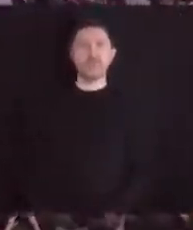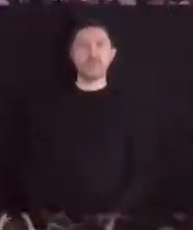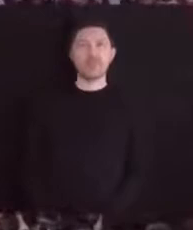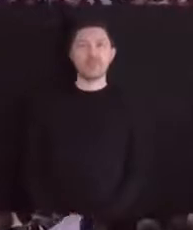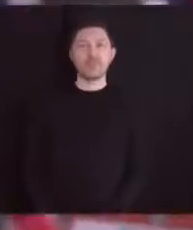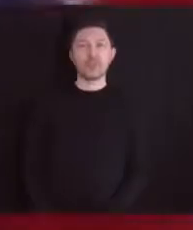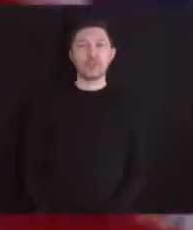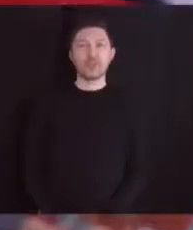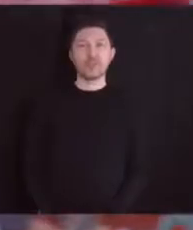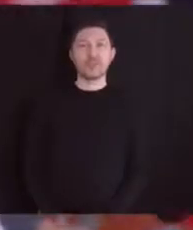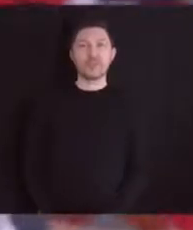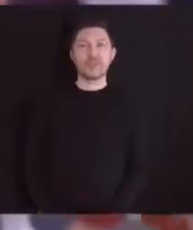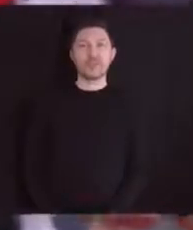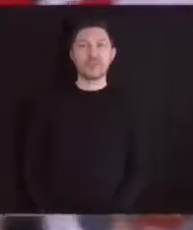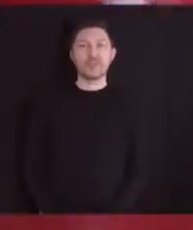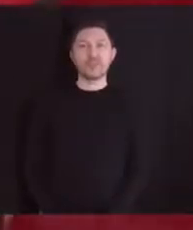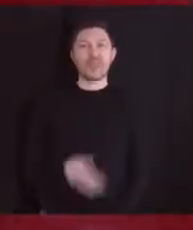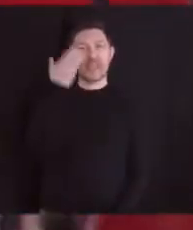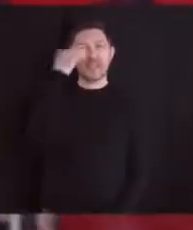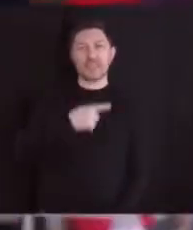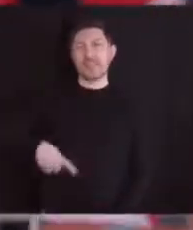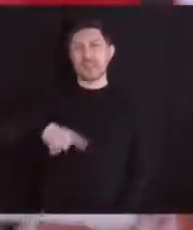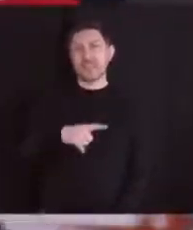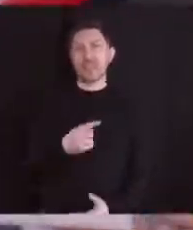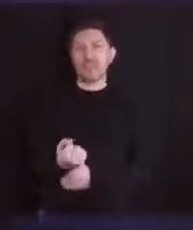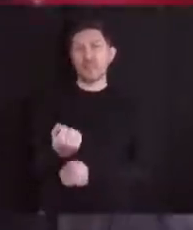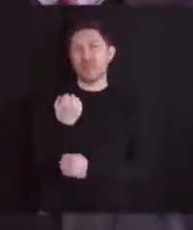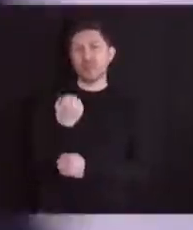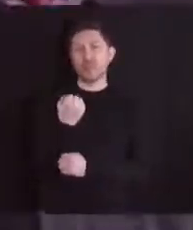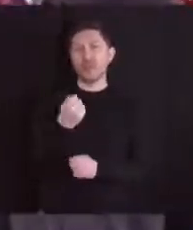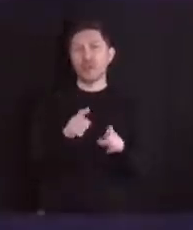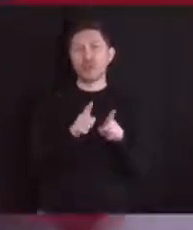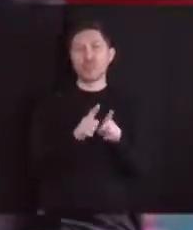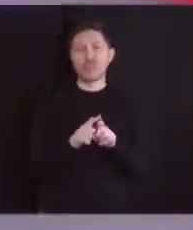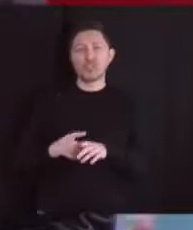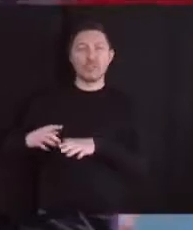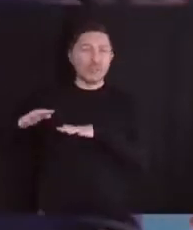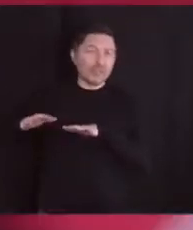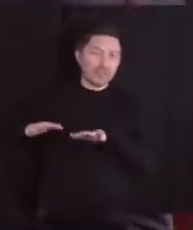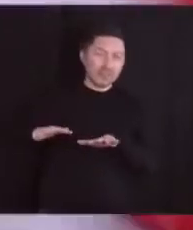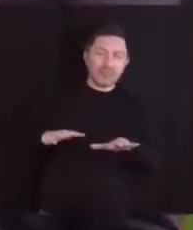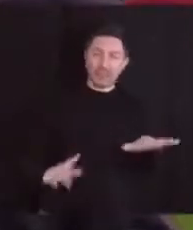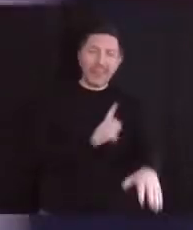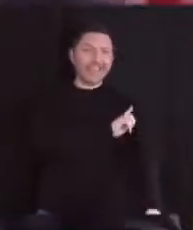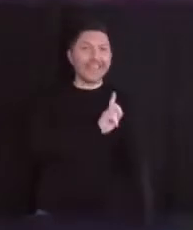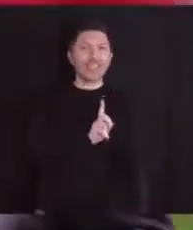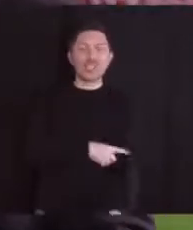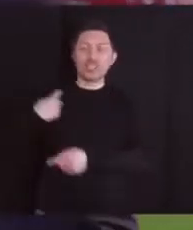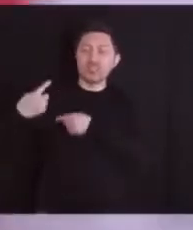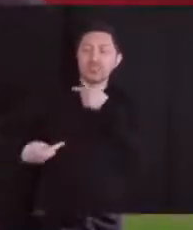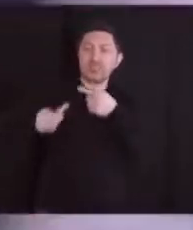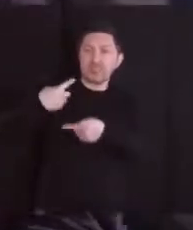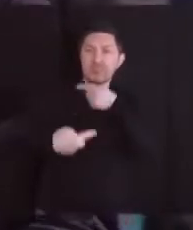Je savais qu'elle est inépuisable, la vague qui nous porte, génération après